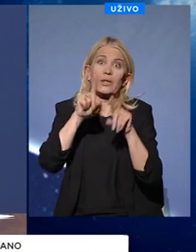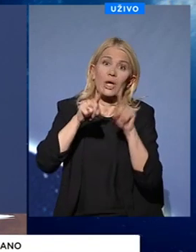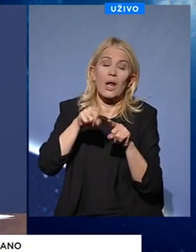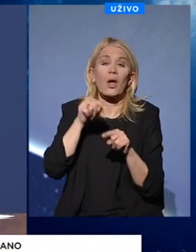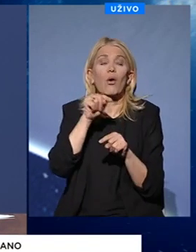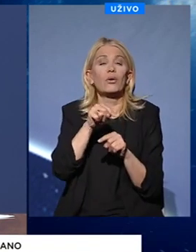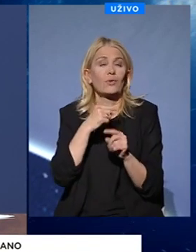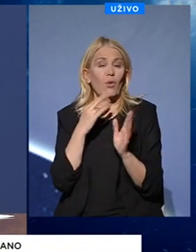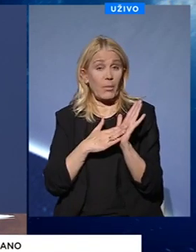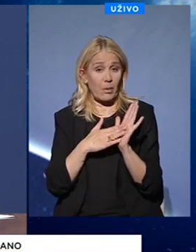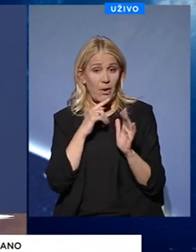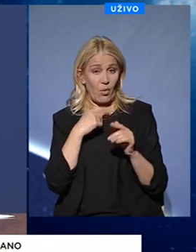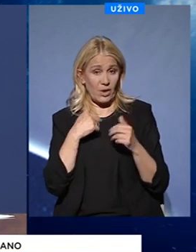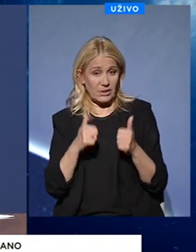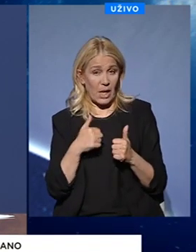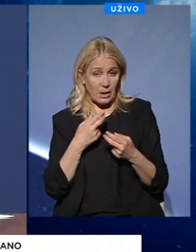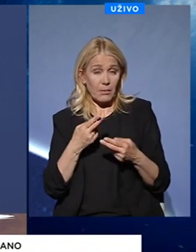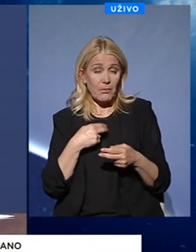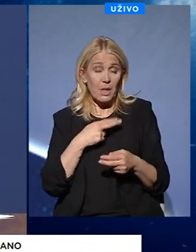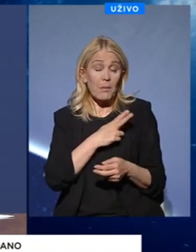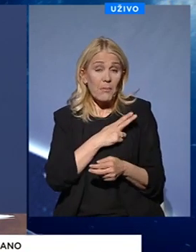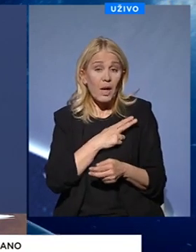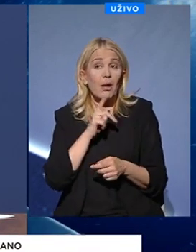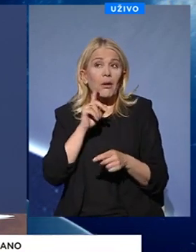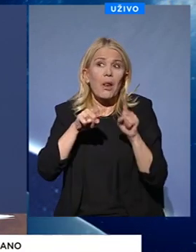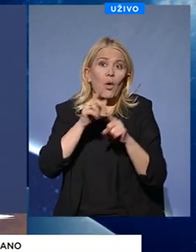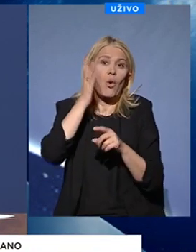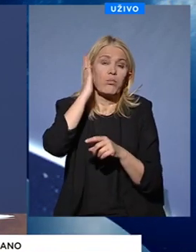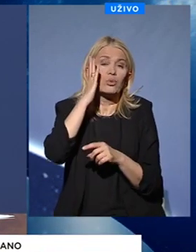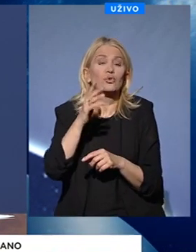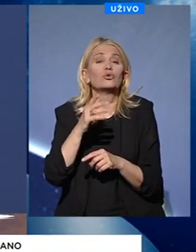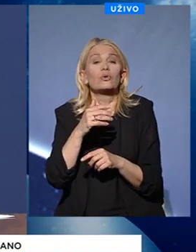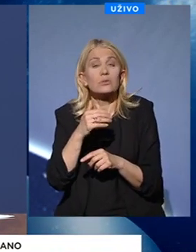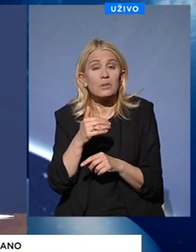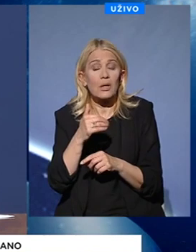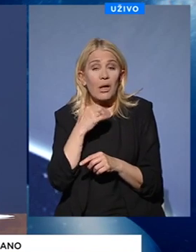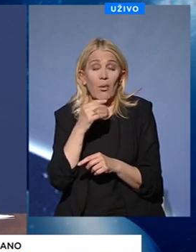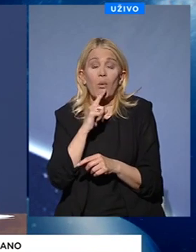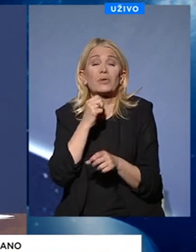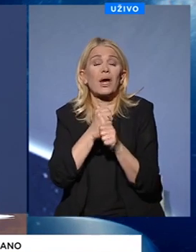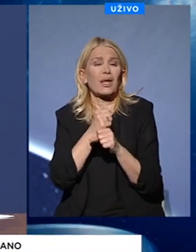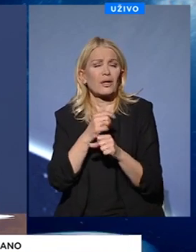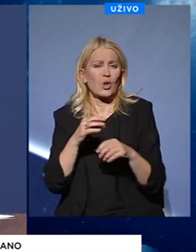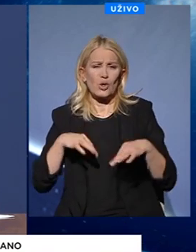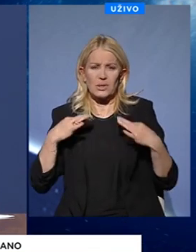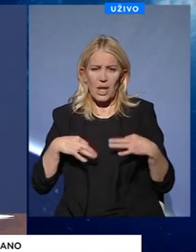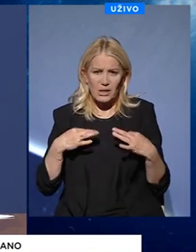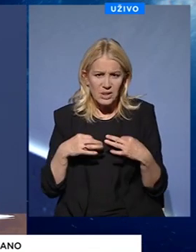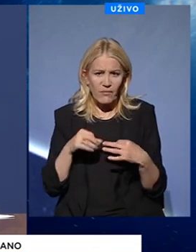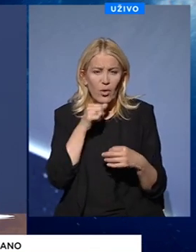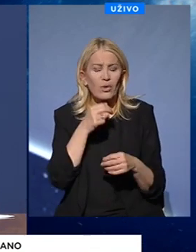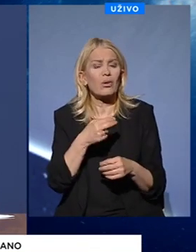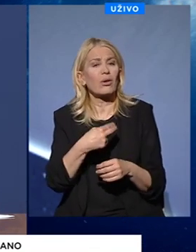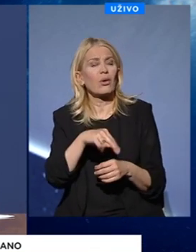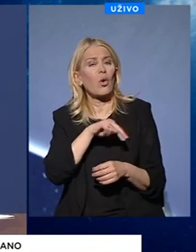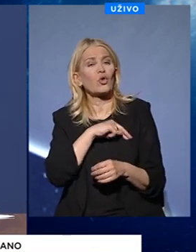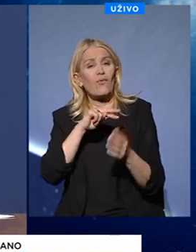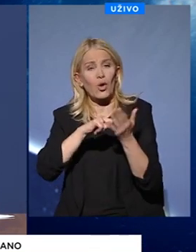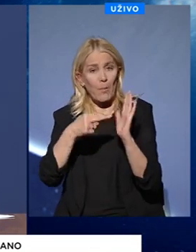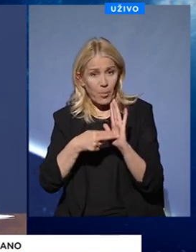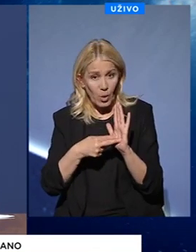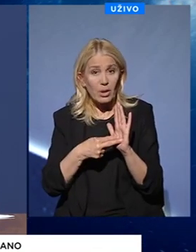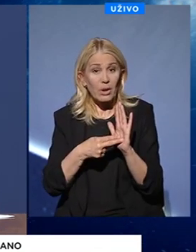ovog primjera koji smo imali sada u nekoj budućnosti, ko se u budućnosti bude bavio zdravstvom i odgovornom